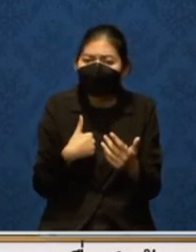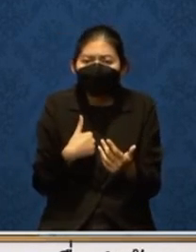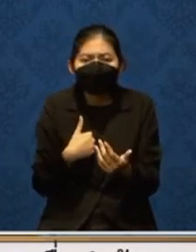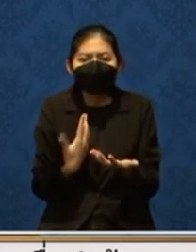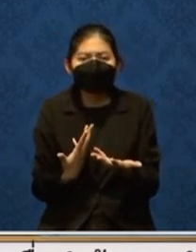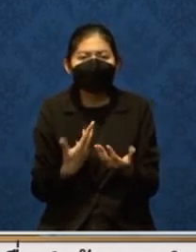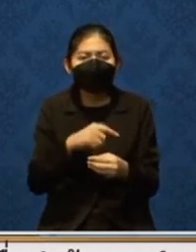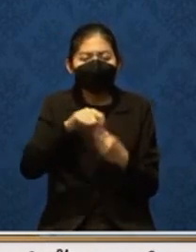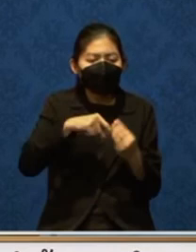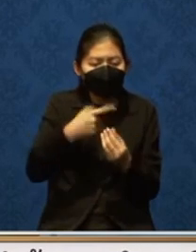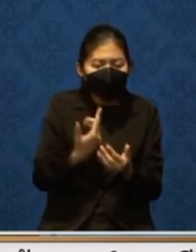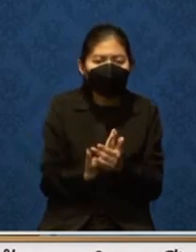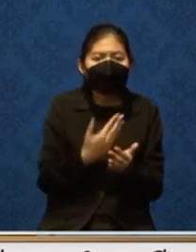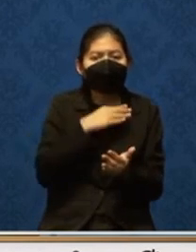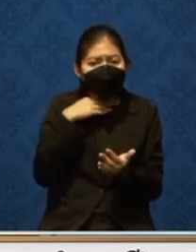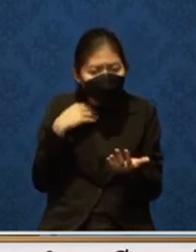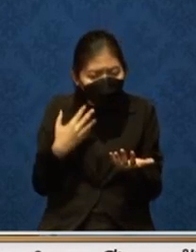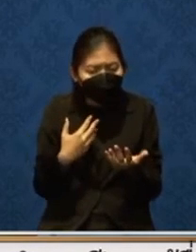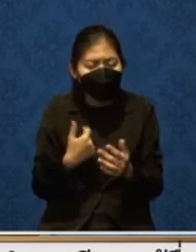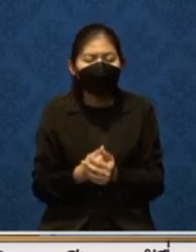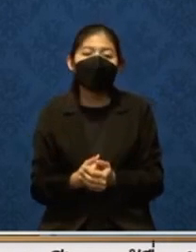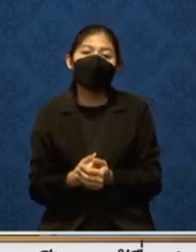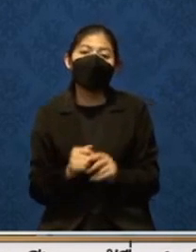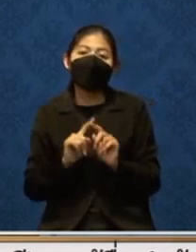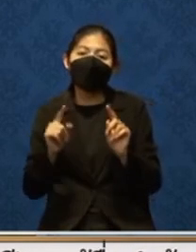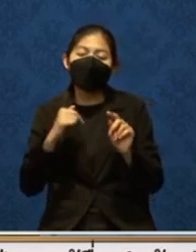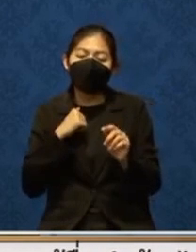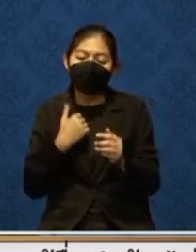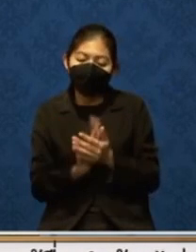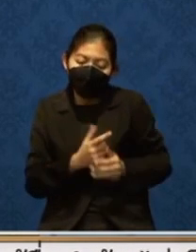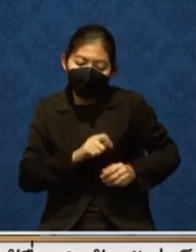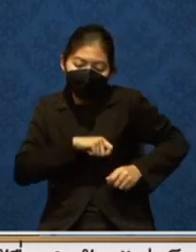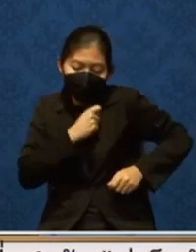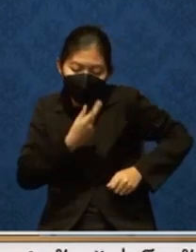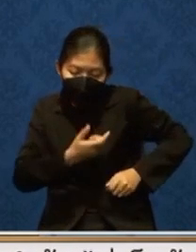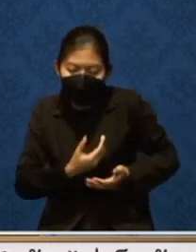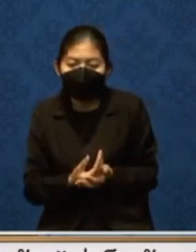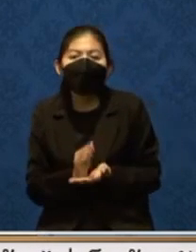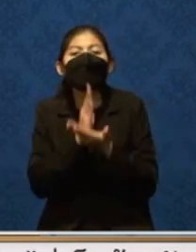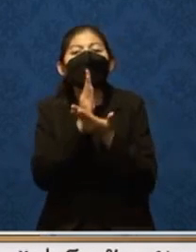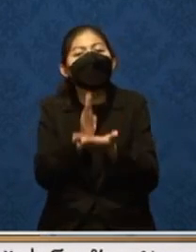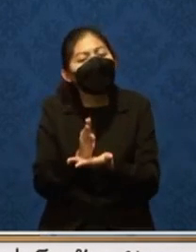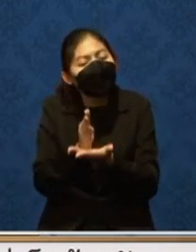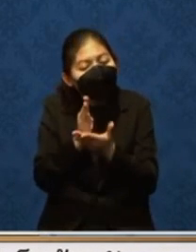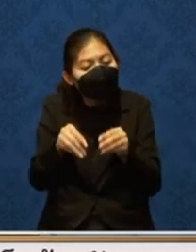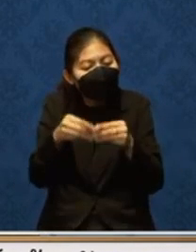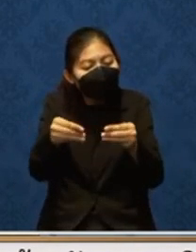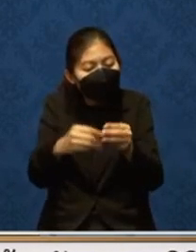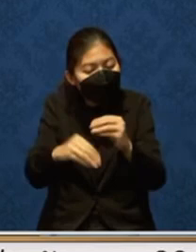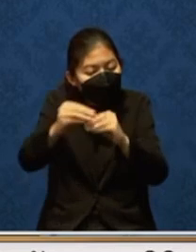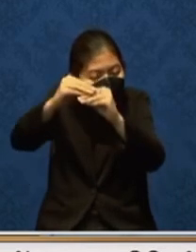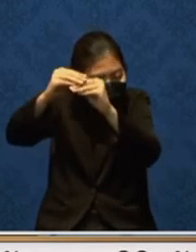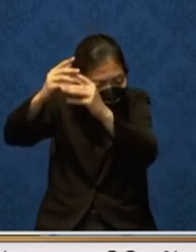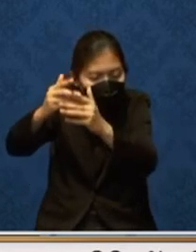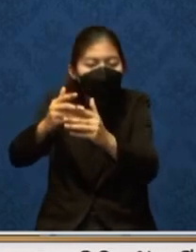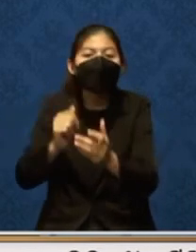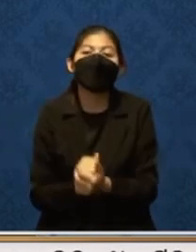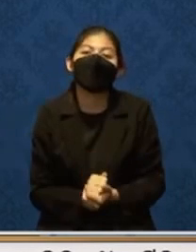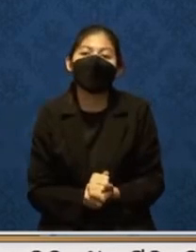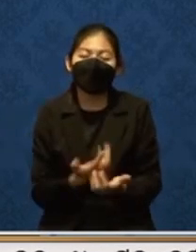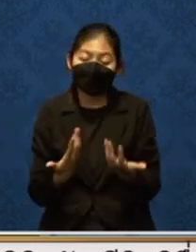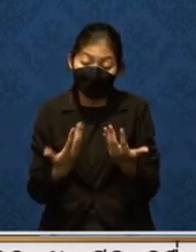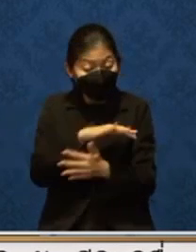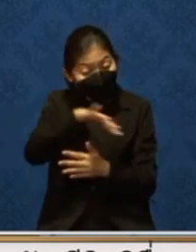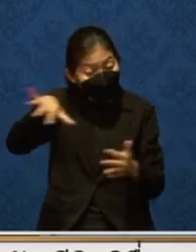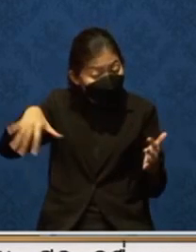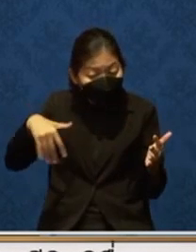ธุรกิจตวเองขาดทุนแต่เจ้านี่คนนี้กลบควะกระเป๋าตัวเองไปบริจากให้พักการเมืองนั้เพิ่มขไปอีกและทั้งหมด